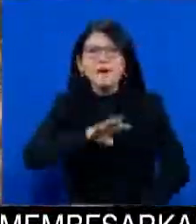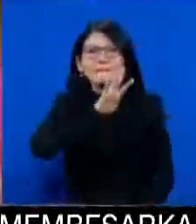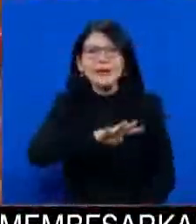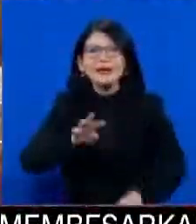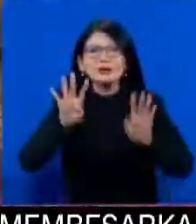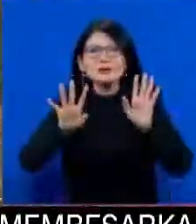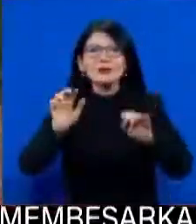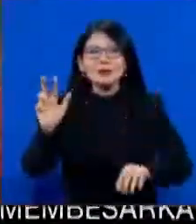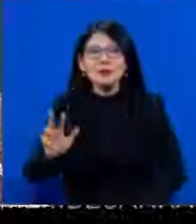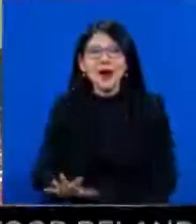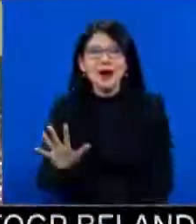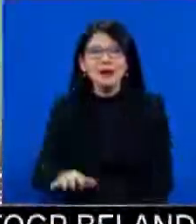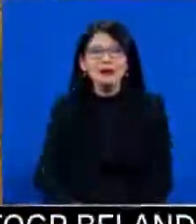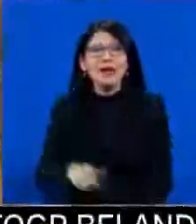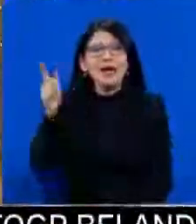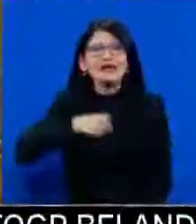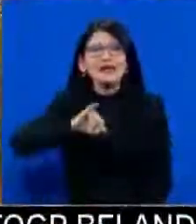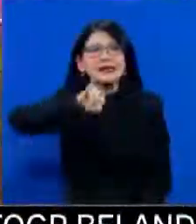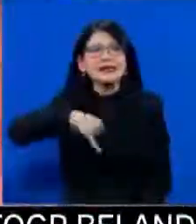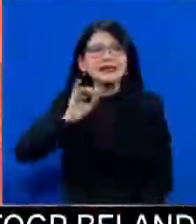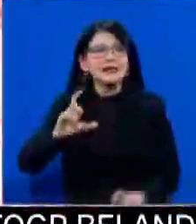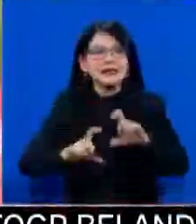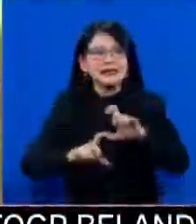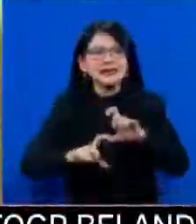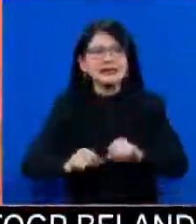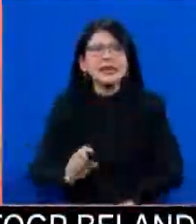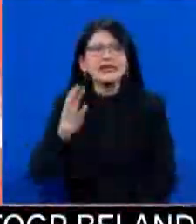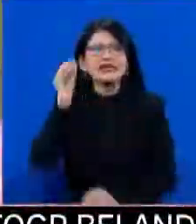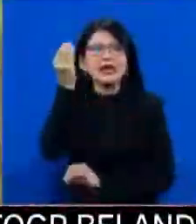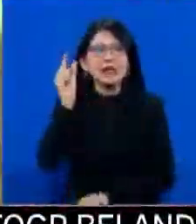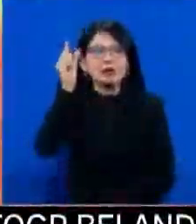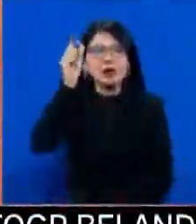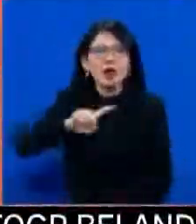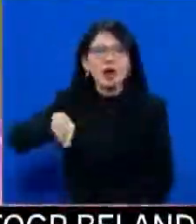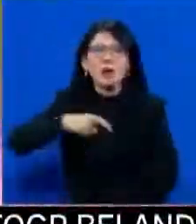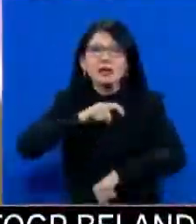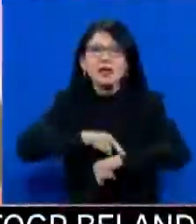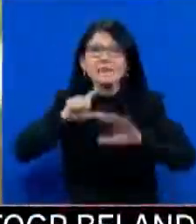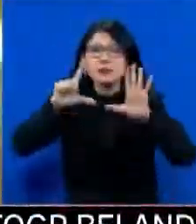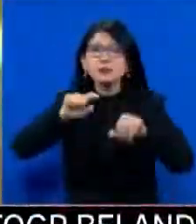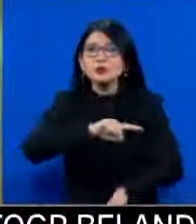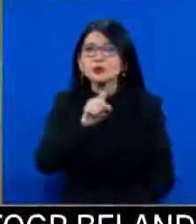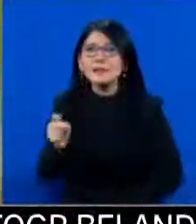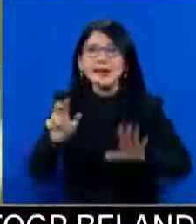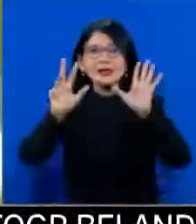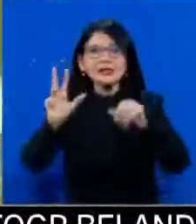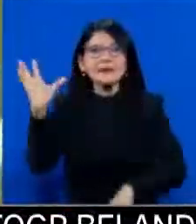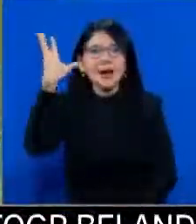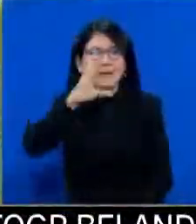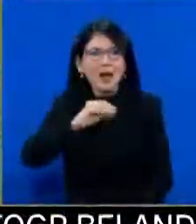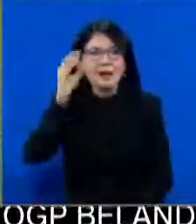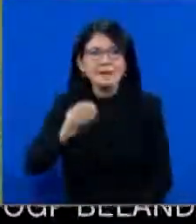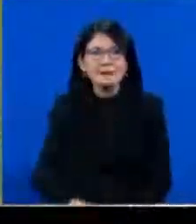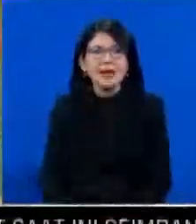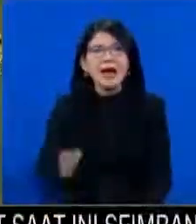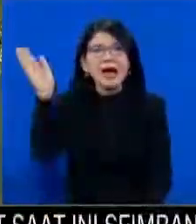City diselenggarakan di Jakarta International Stadium Jakarta Utara mulai pukul 7 hingga 9 malam waktu Indonesia Barat